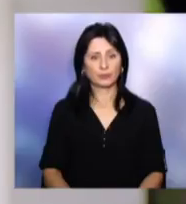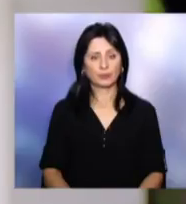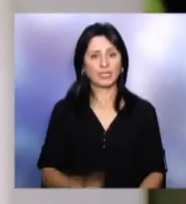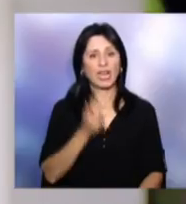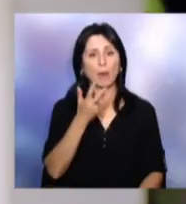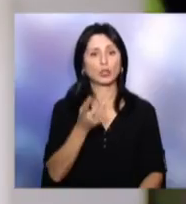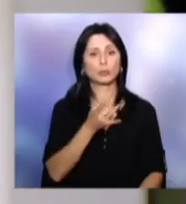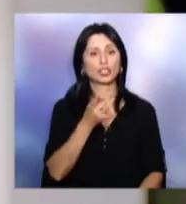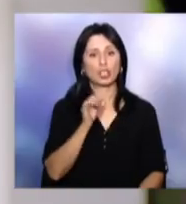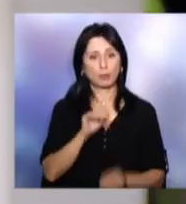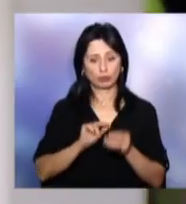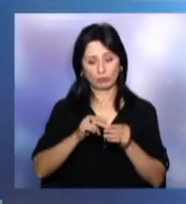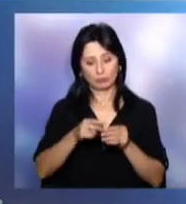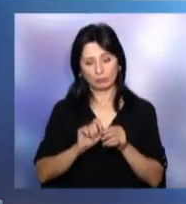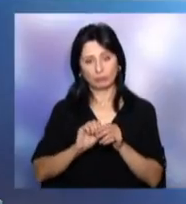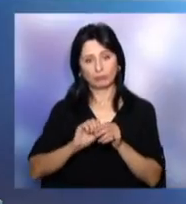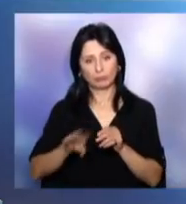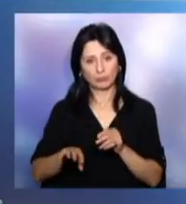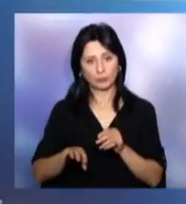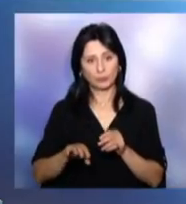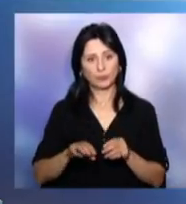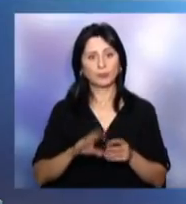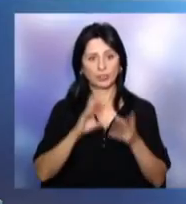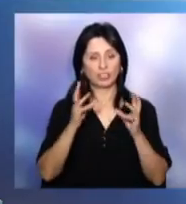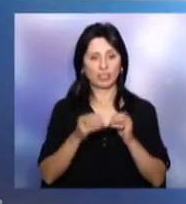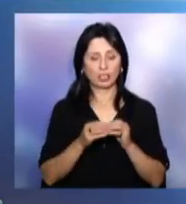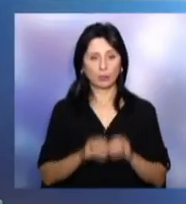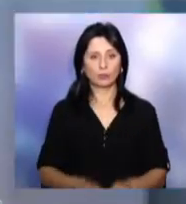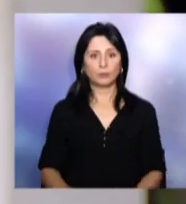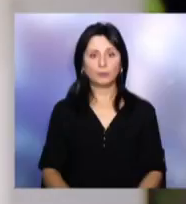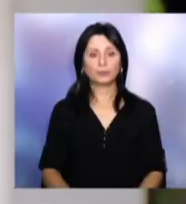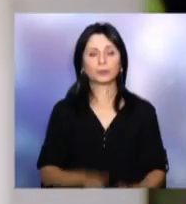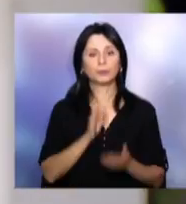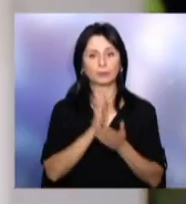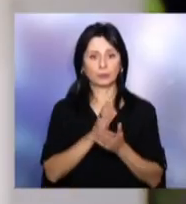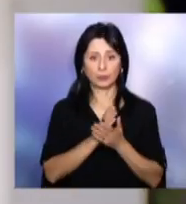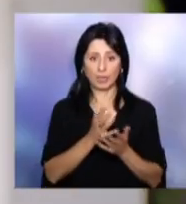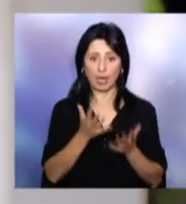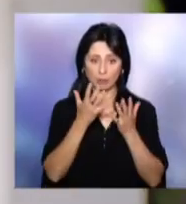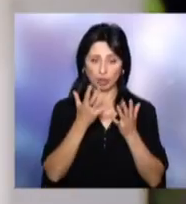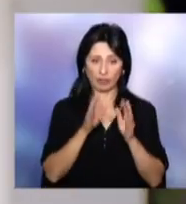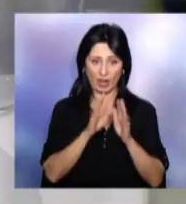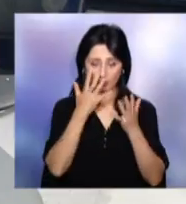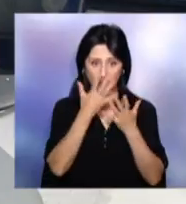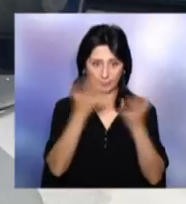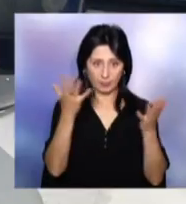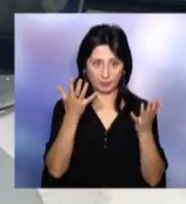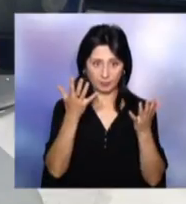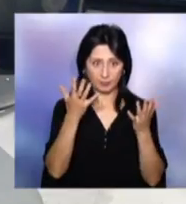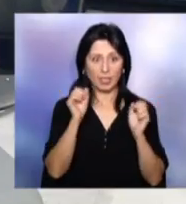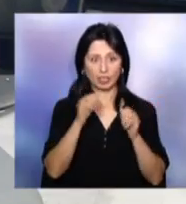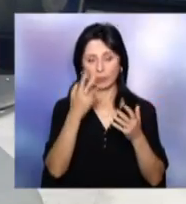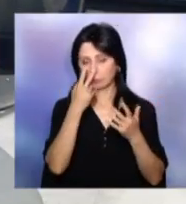გამოიყენოს რამოდენიმეჯერ. Ანუ შევთანხმდით, მე რო შევაჯამო უცებ. Ანუ არსებობს გამჭვირვალე და არსებობს